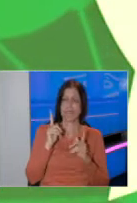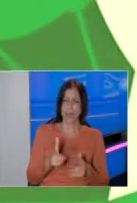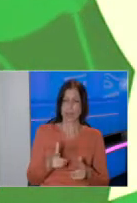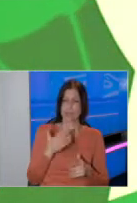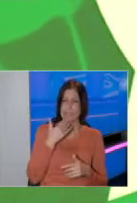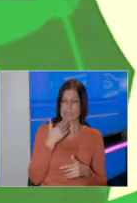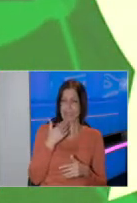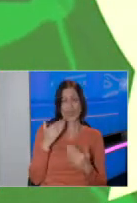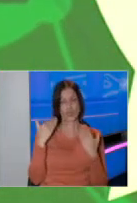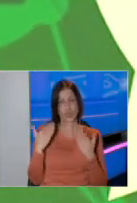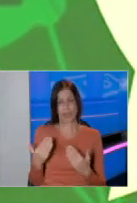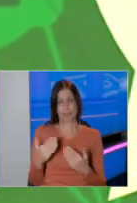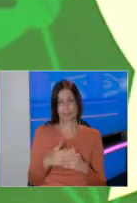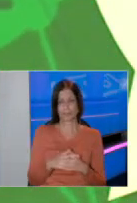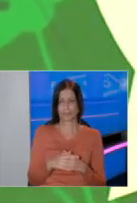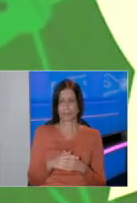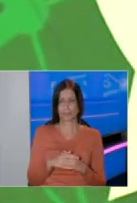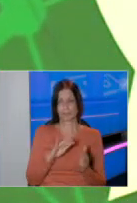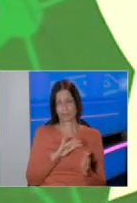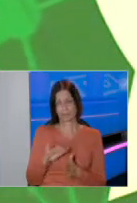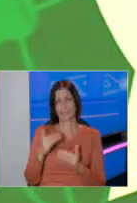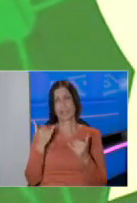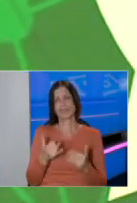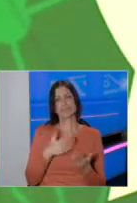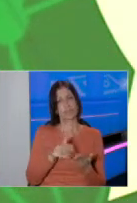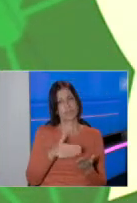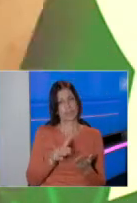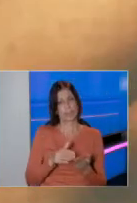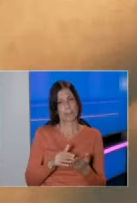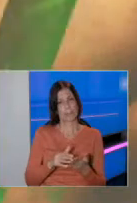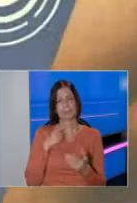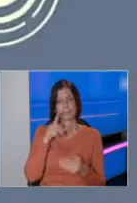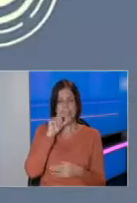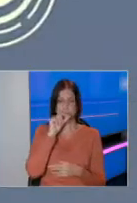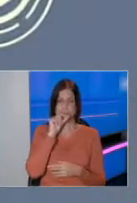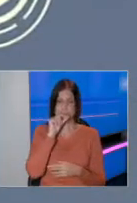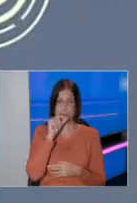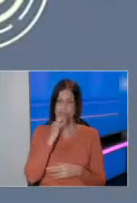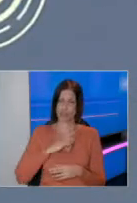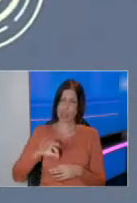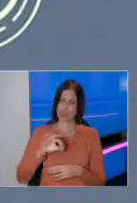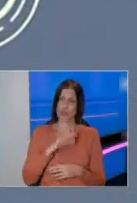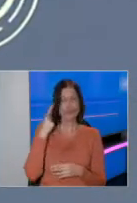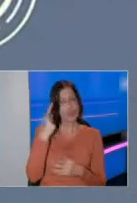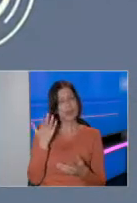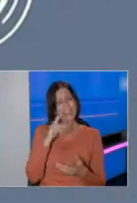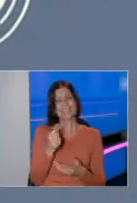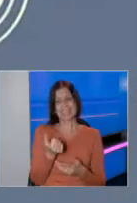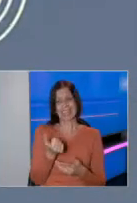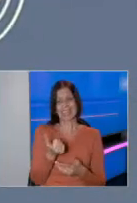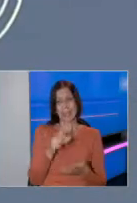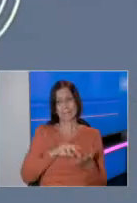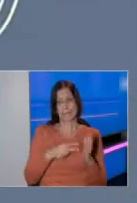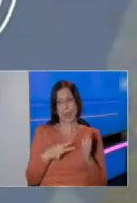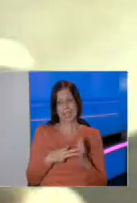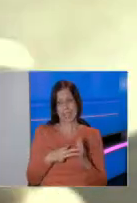עידן קלימן. תודה לך. טוב, אנחנו עכשיו ממשיכים בציוצים שלנו. אתם יודעים, עוד קצת